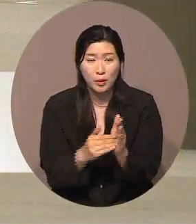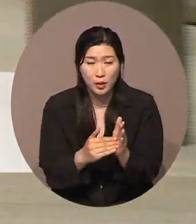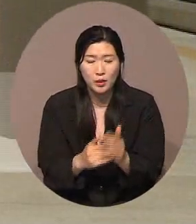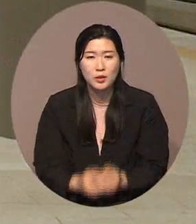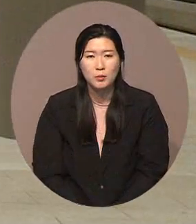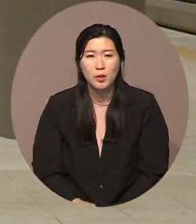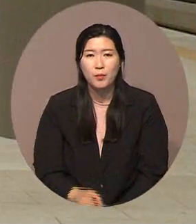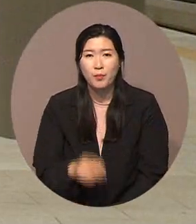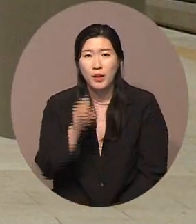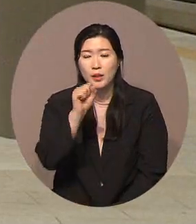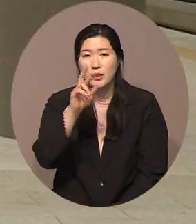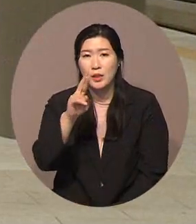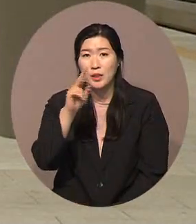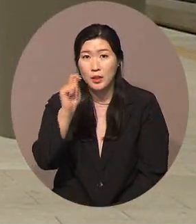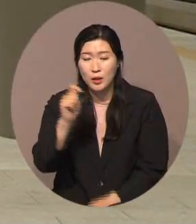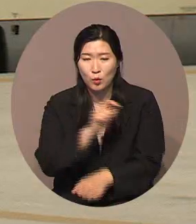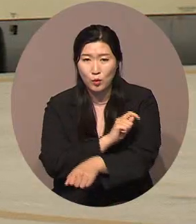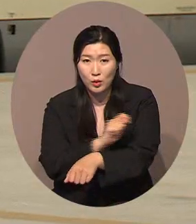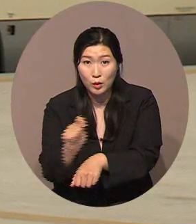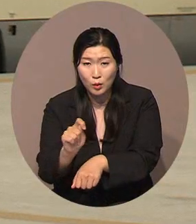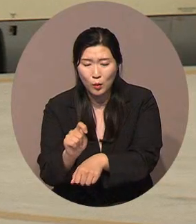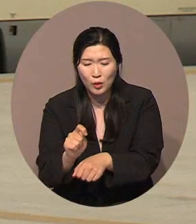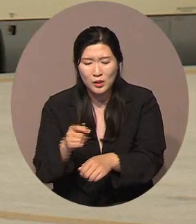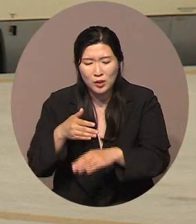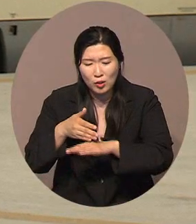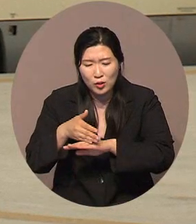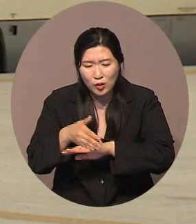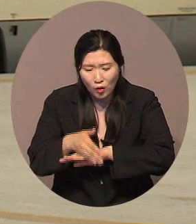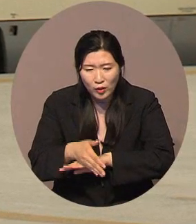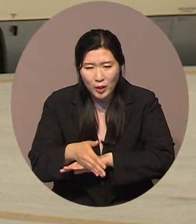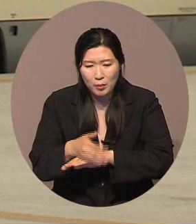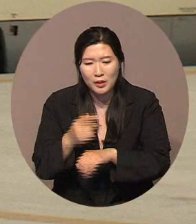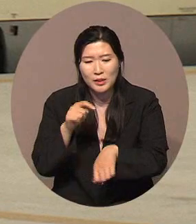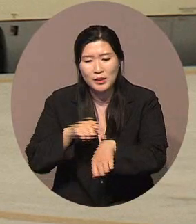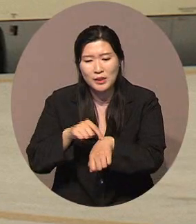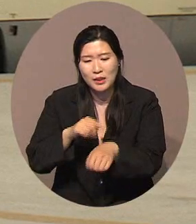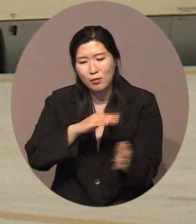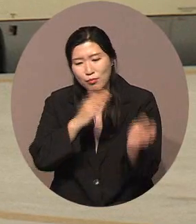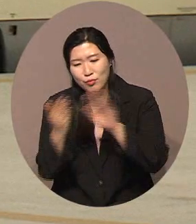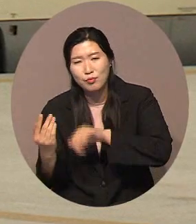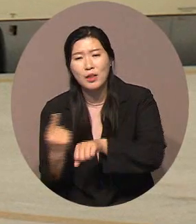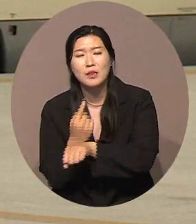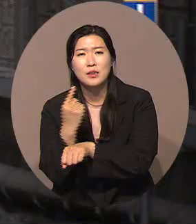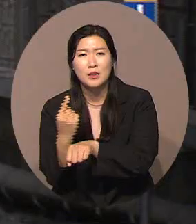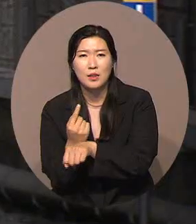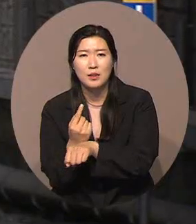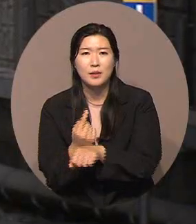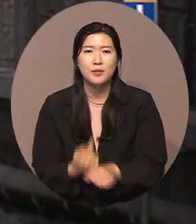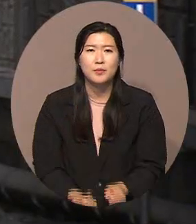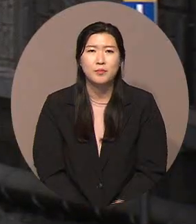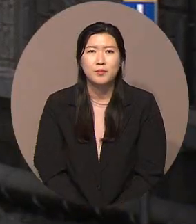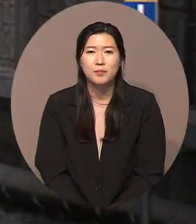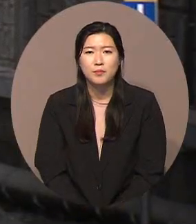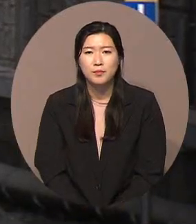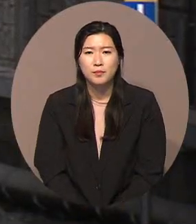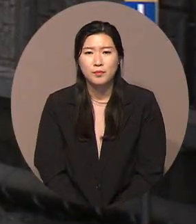수소 고속철도 srt 역시 서행운전하면서 최대 1시간 넘게 지연되기도 했습니다